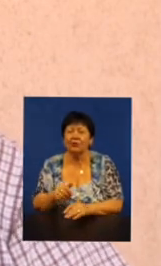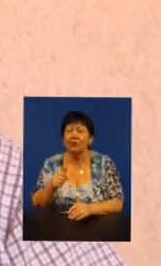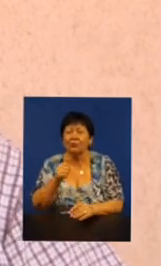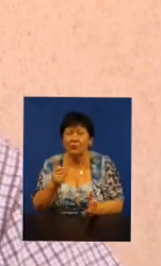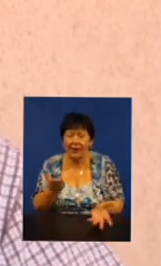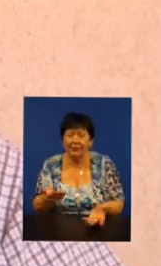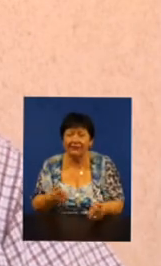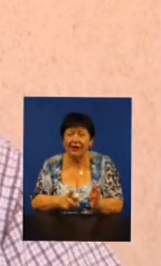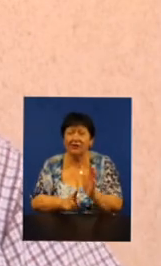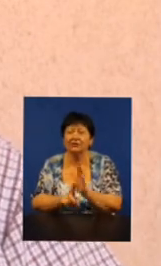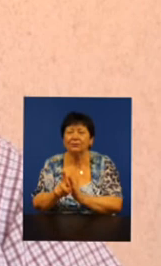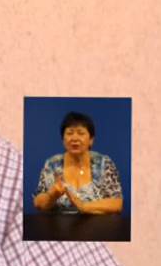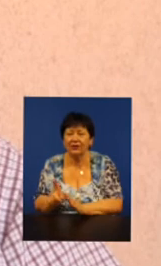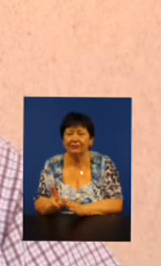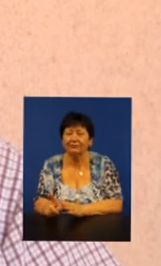probabil, și s-a pornit